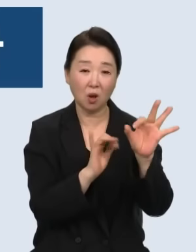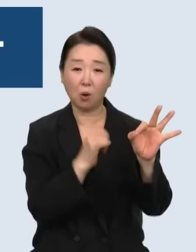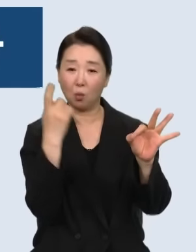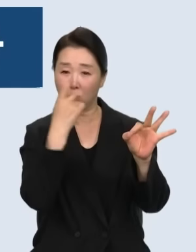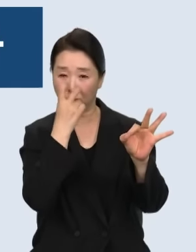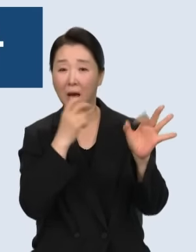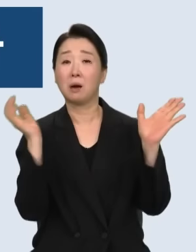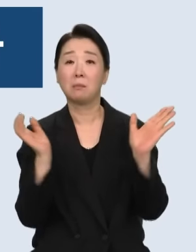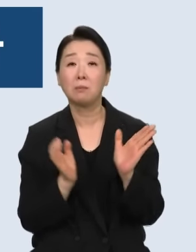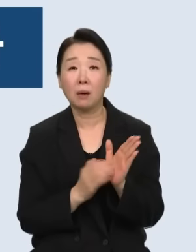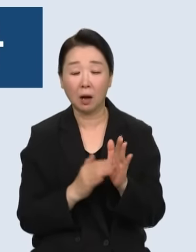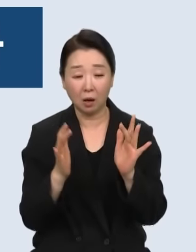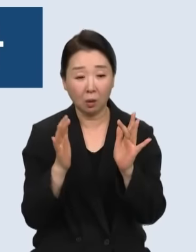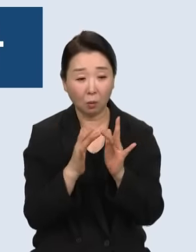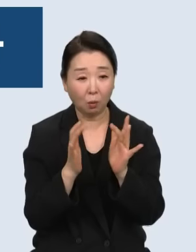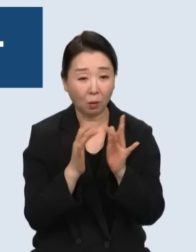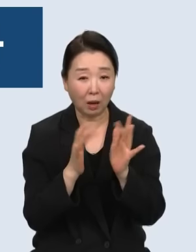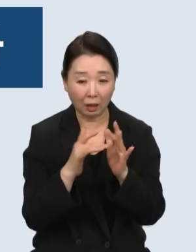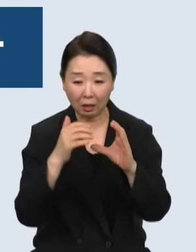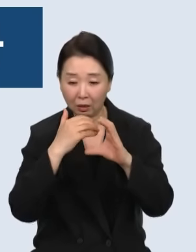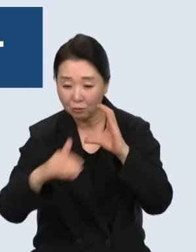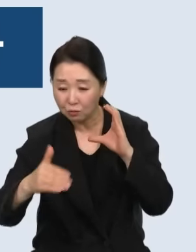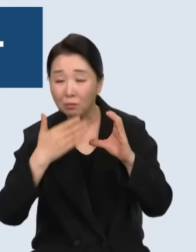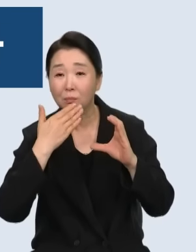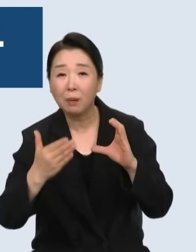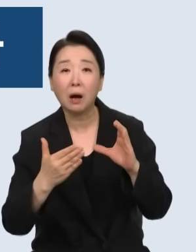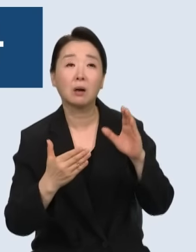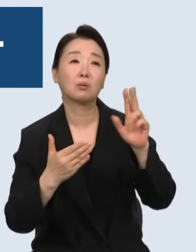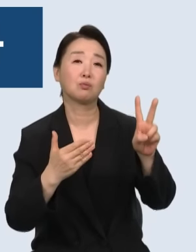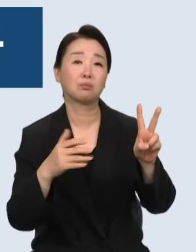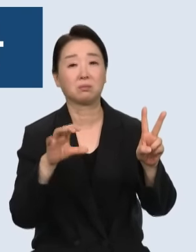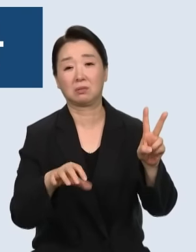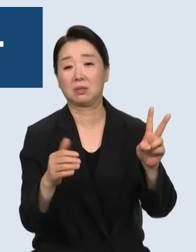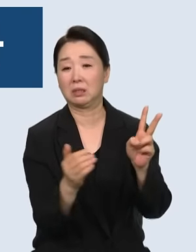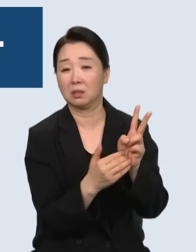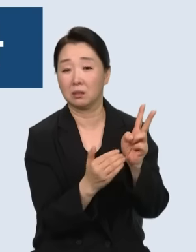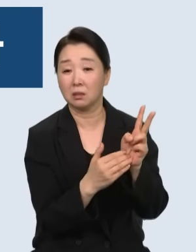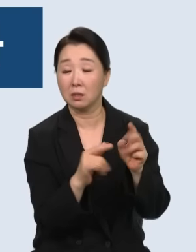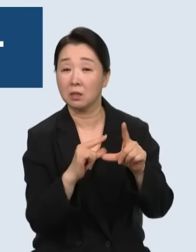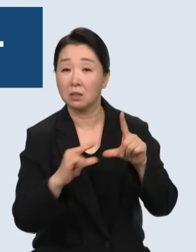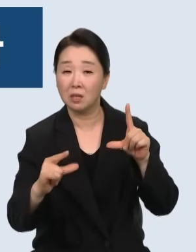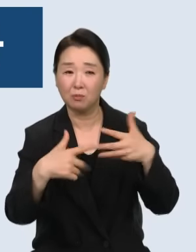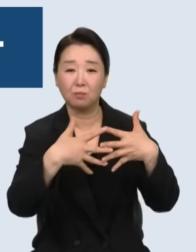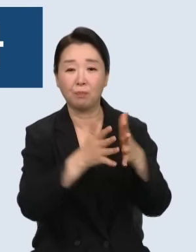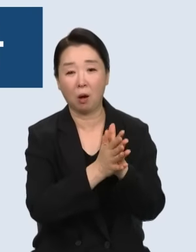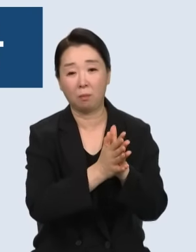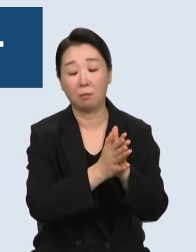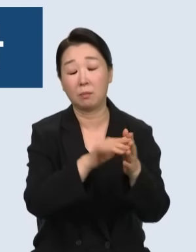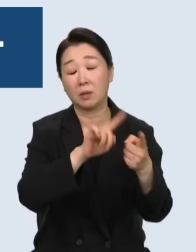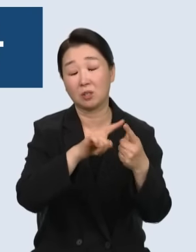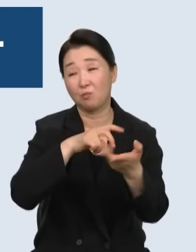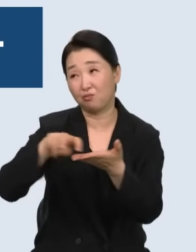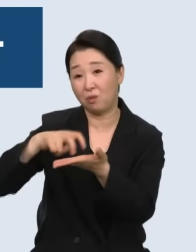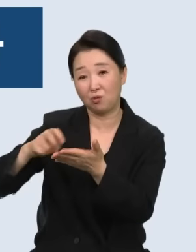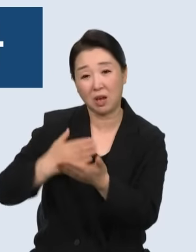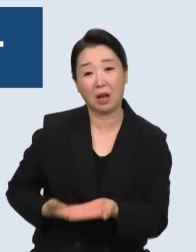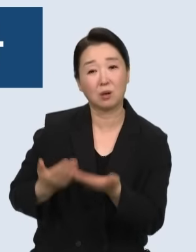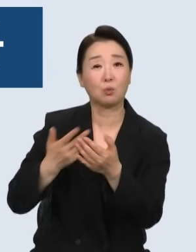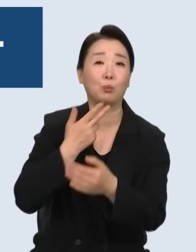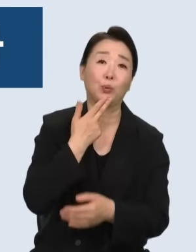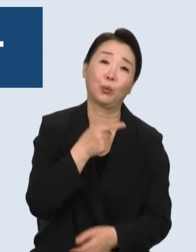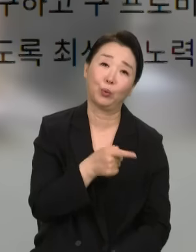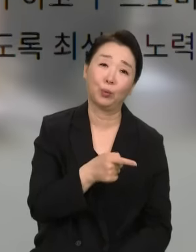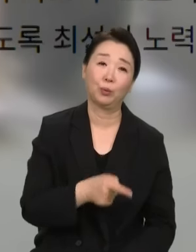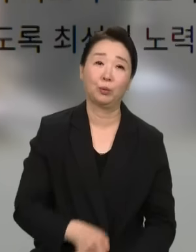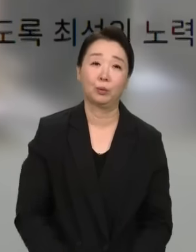결과 온라인 출근이 가능한 곳은 두 곳 뿐이었고 일부는 폐업 사실을 문자 등으로 알리지도